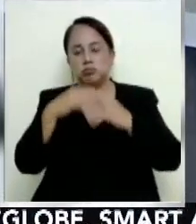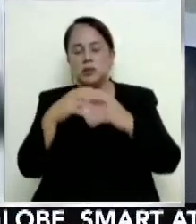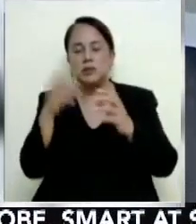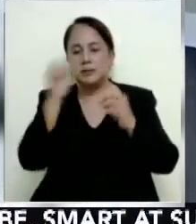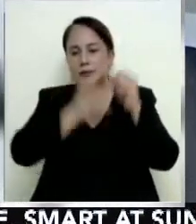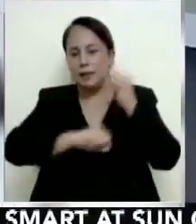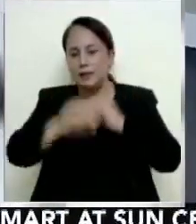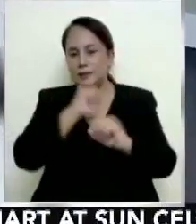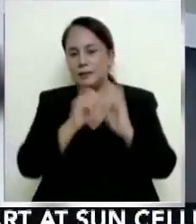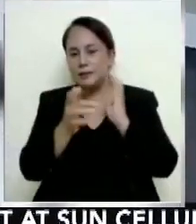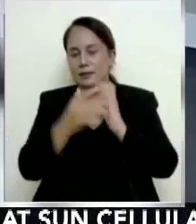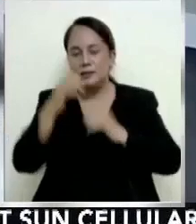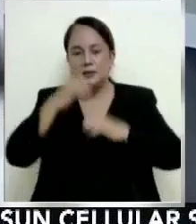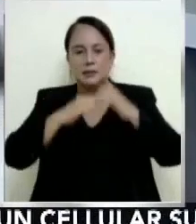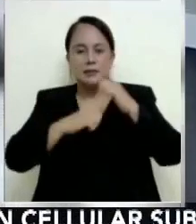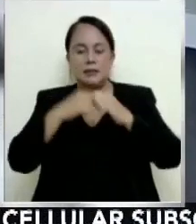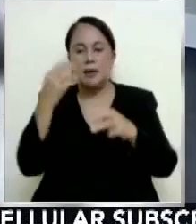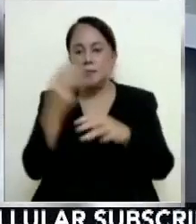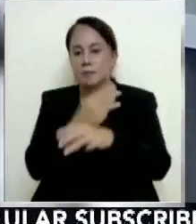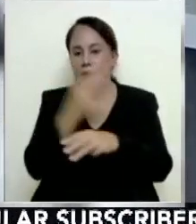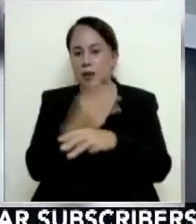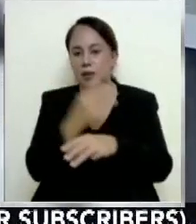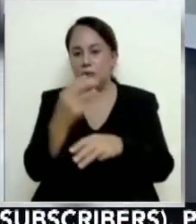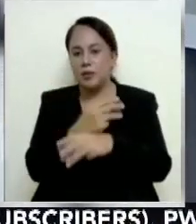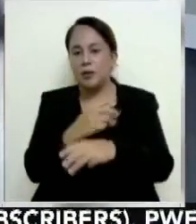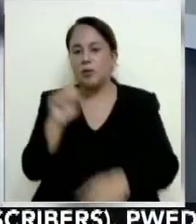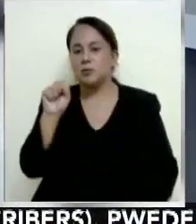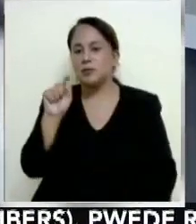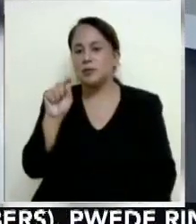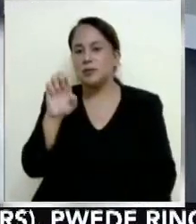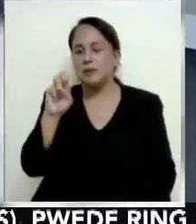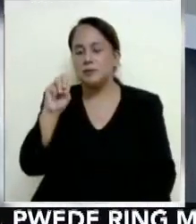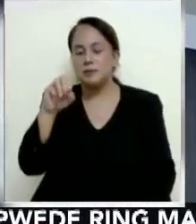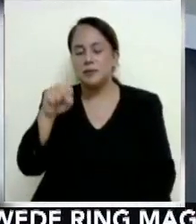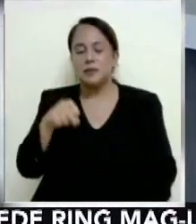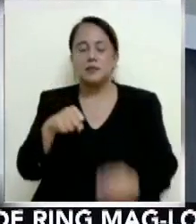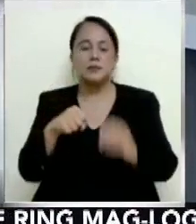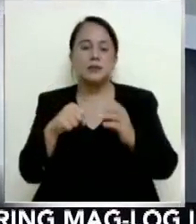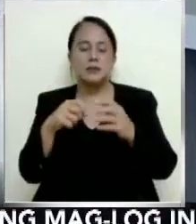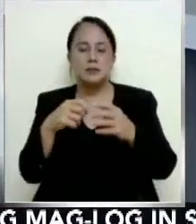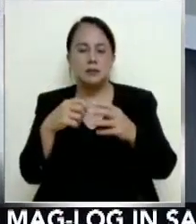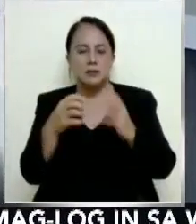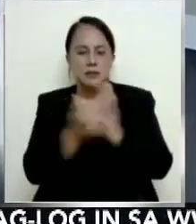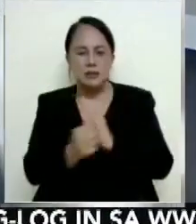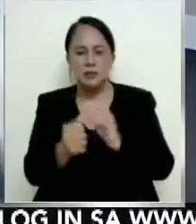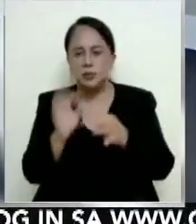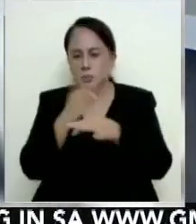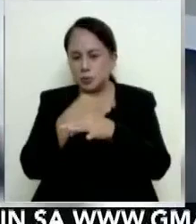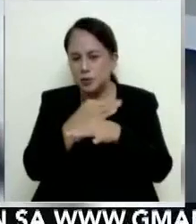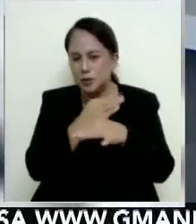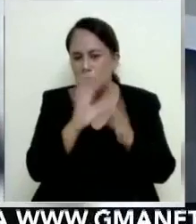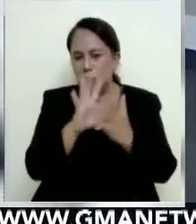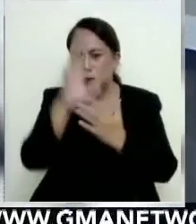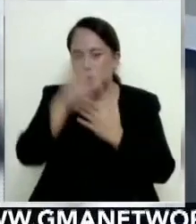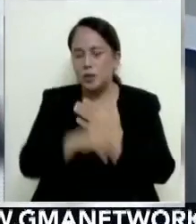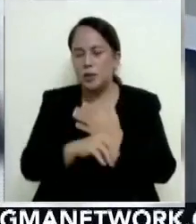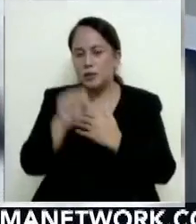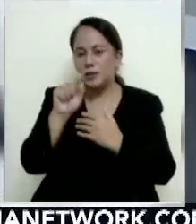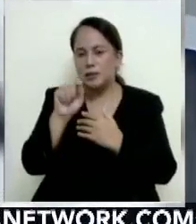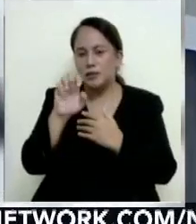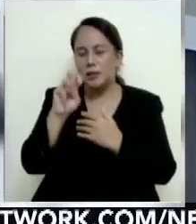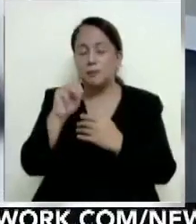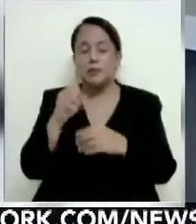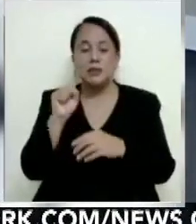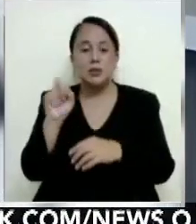and Mathematics o STEM skills. Ayon po sa DepEd, nirerepasunan nila ang curriculum ng STEM track sa senior high school